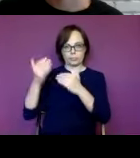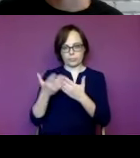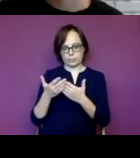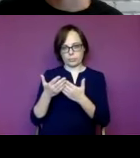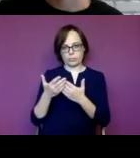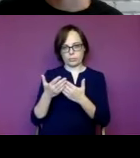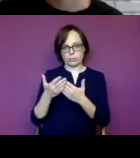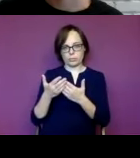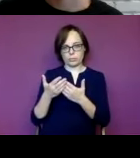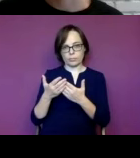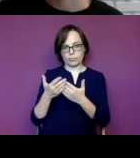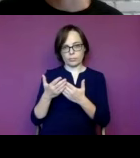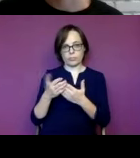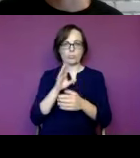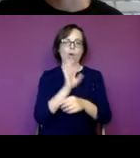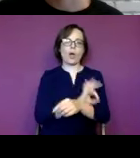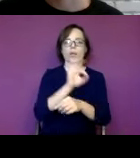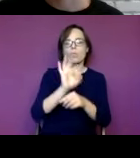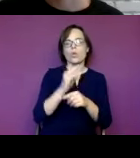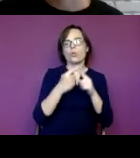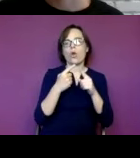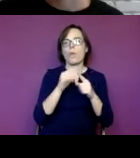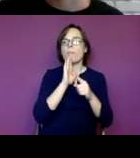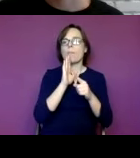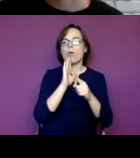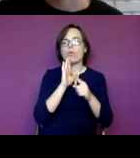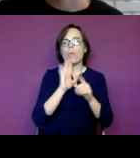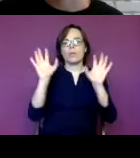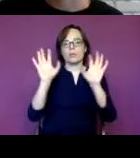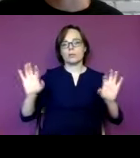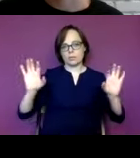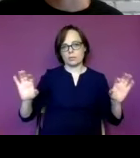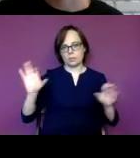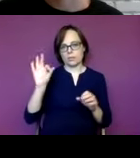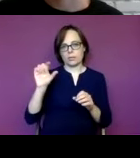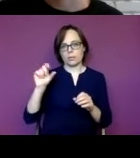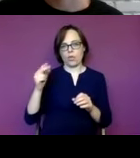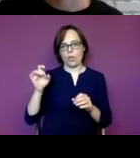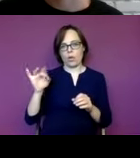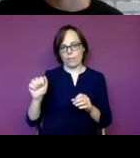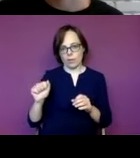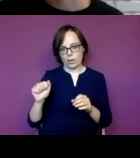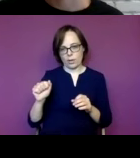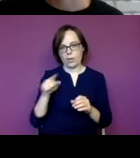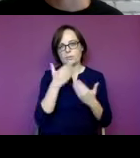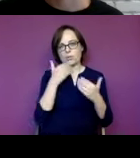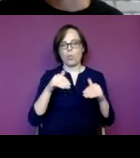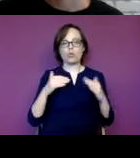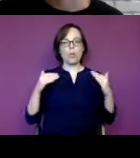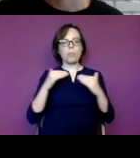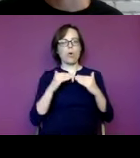rolę scenografii i gwaranta no, de facto możliwości porównania.